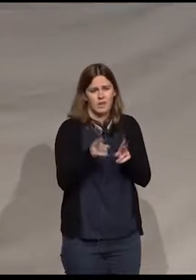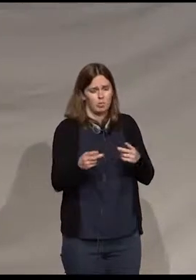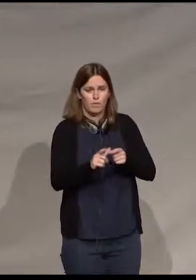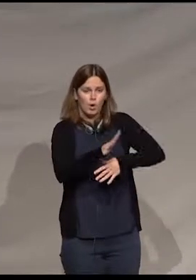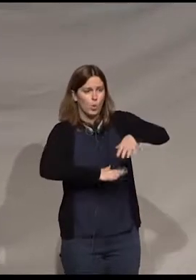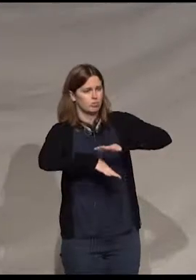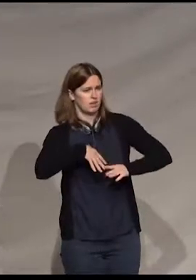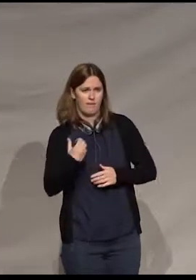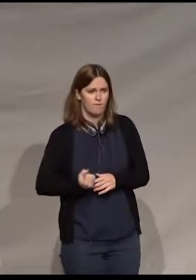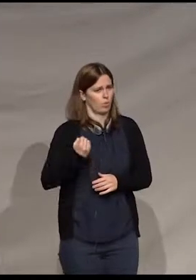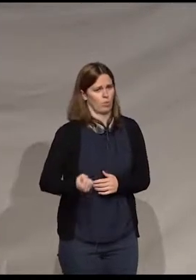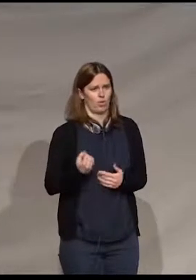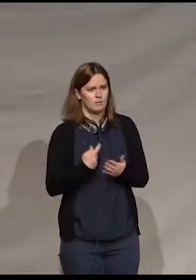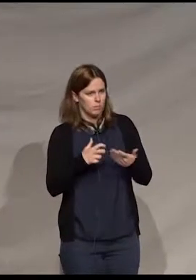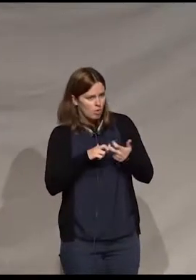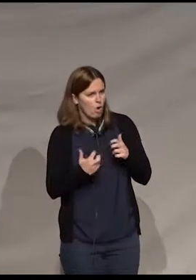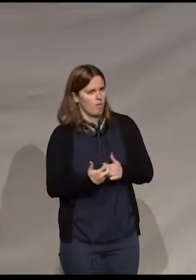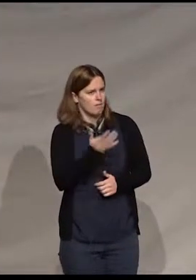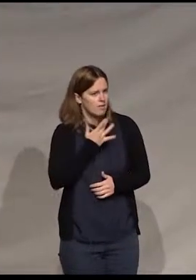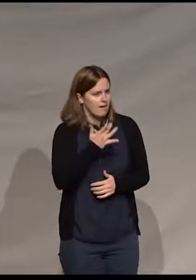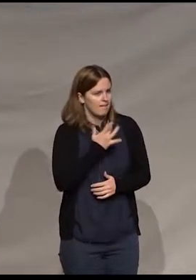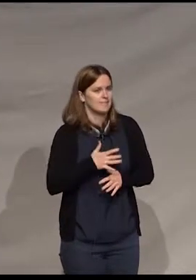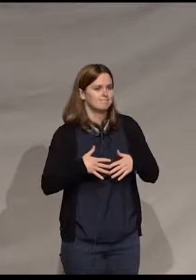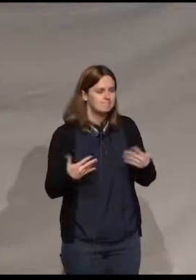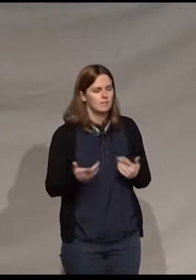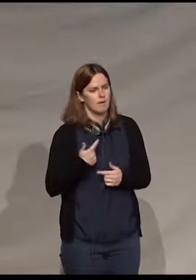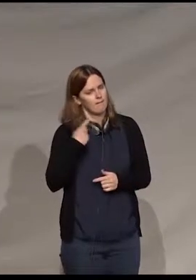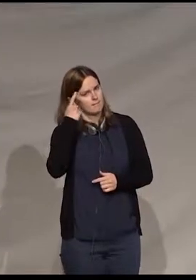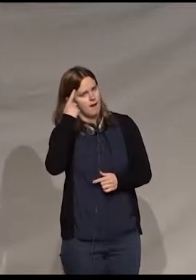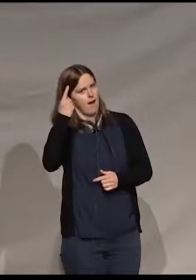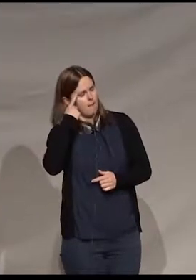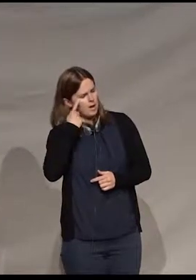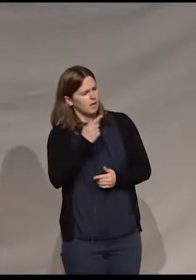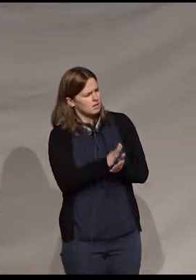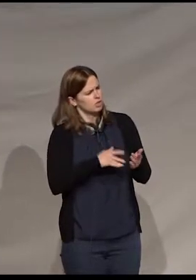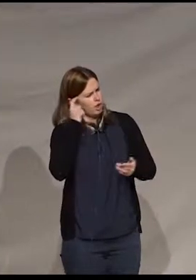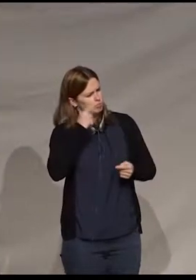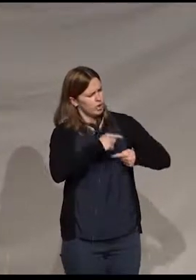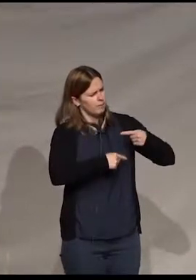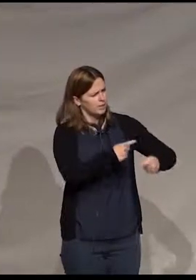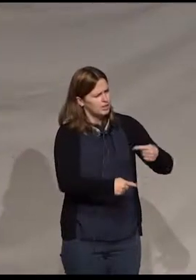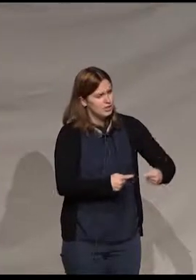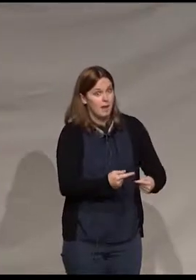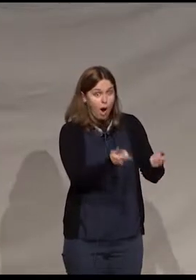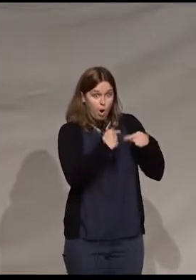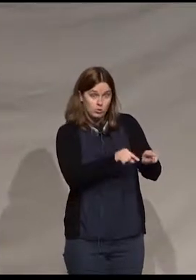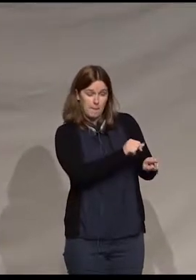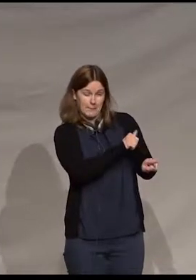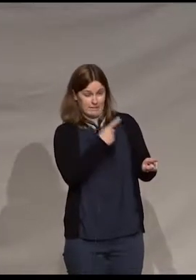a budeme se bavit o takovýchto profesionálních věcech, ať už které vidíte u nás, nebo které vidíte na chodbách u